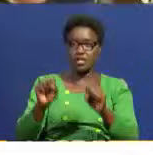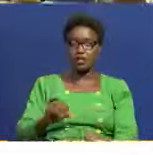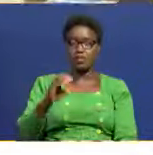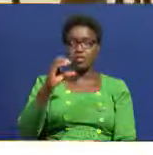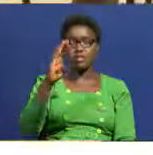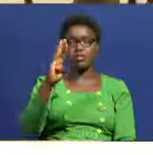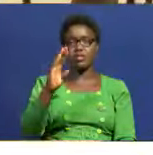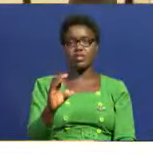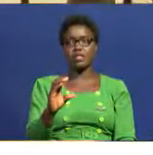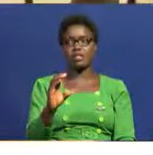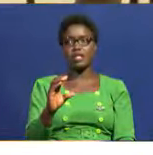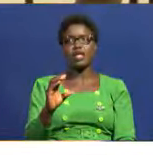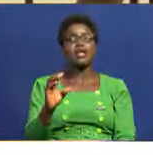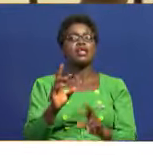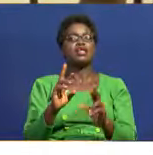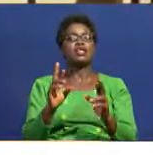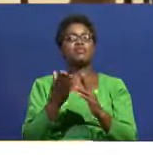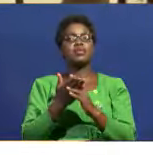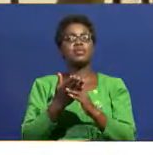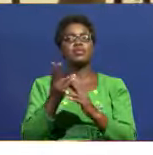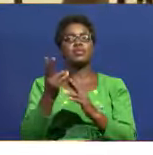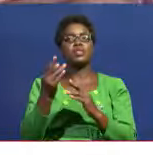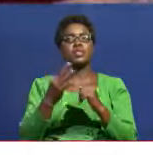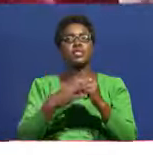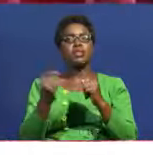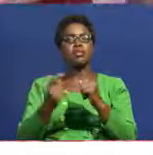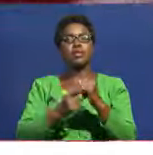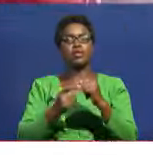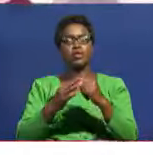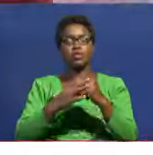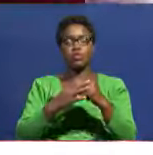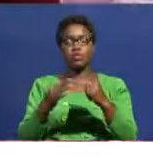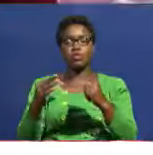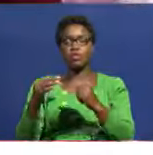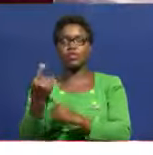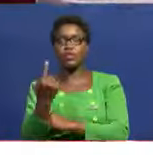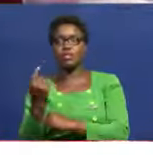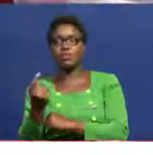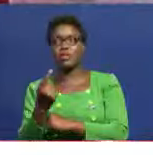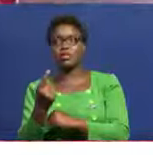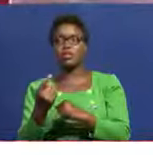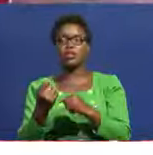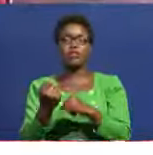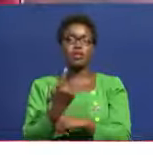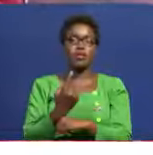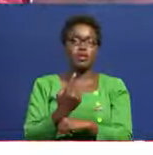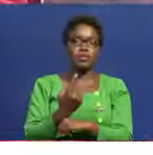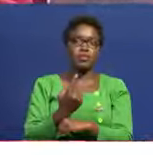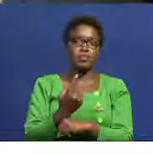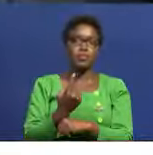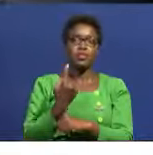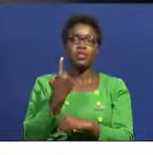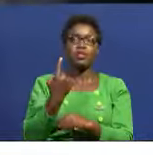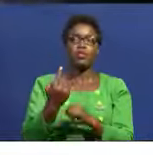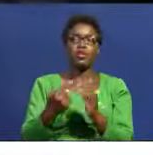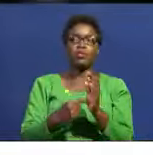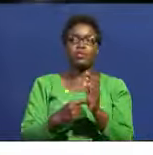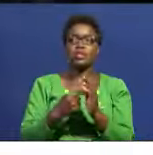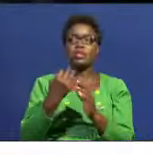elimu CBC kati ya tarehe 28 mwezi Oktoba hadi tarehe 1 mwezi Novemba. Watahiniwa milioni